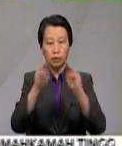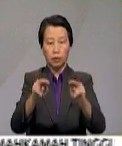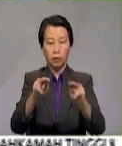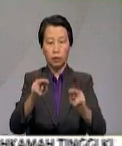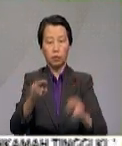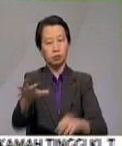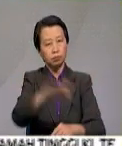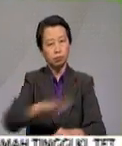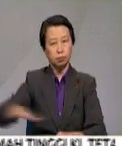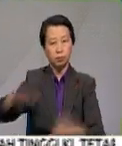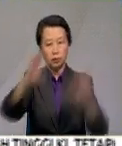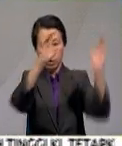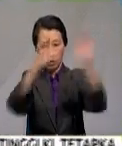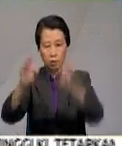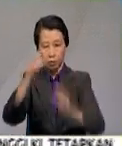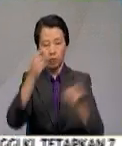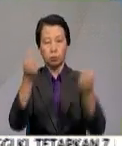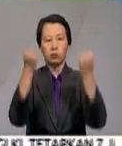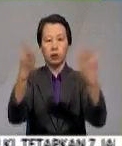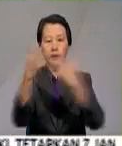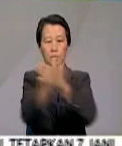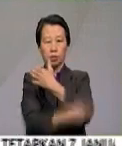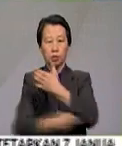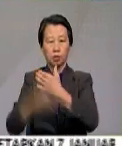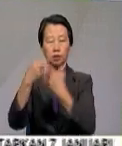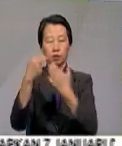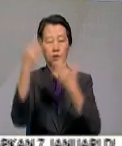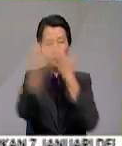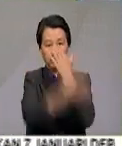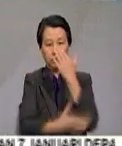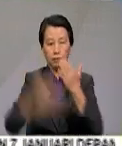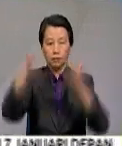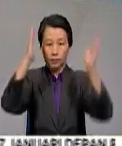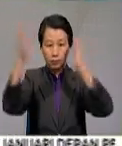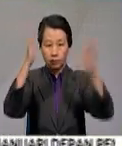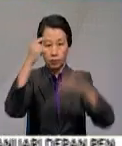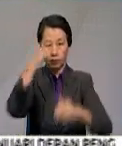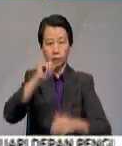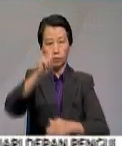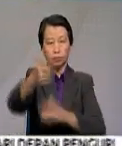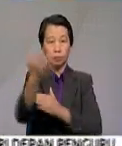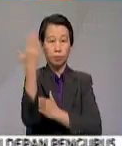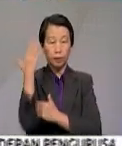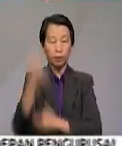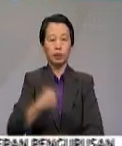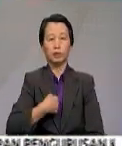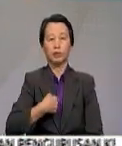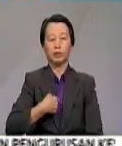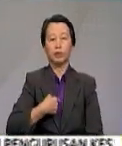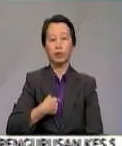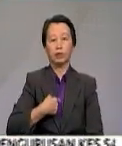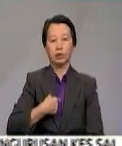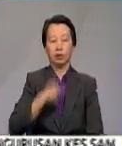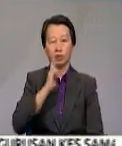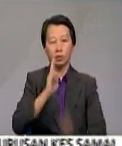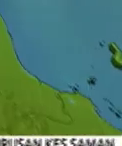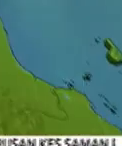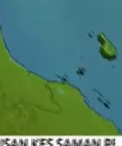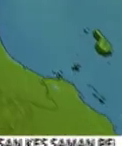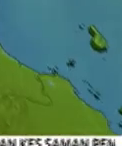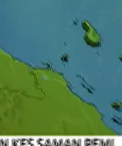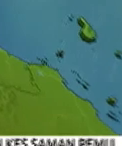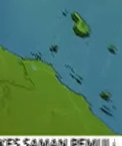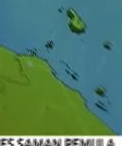paparan ramalan cuaca di kebanyakan negeri-negeri di semenanjung Malaysia untuk pagi esok. Saya Farhalim, Assalamualaikum.